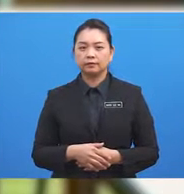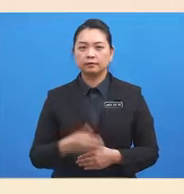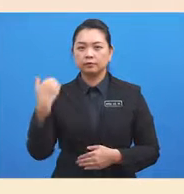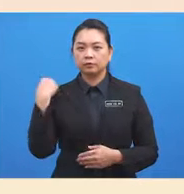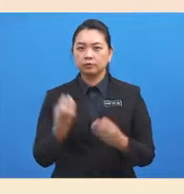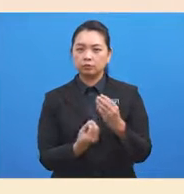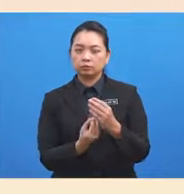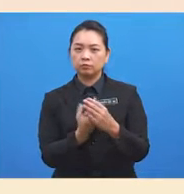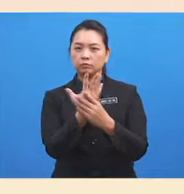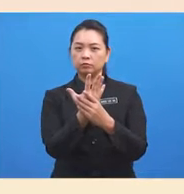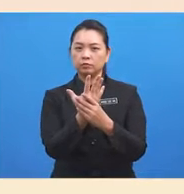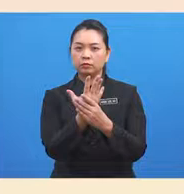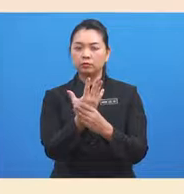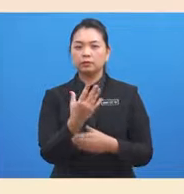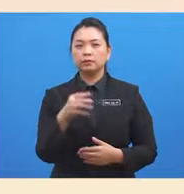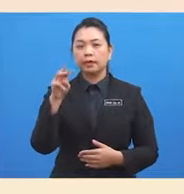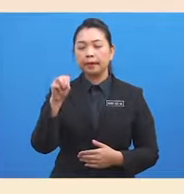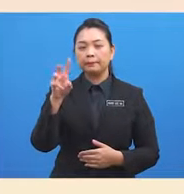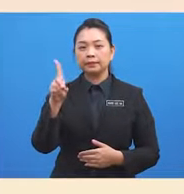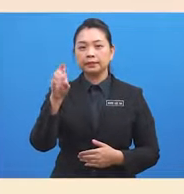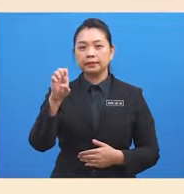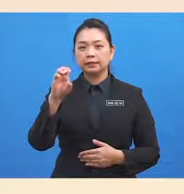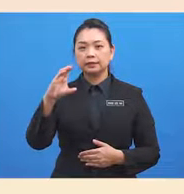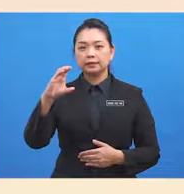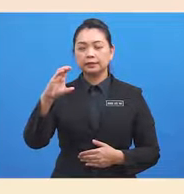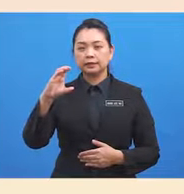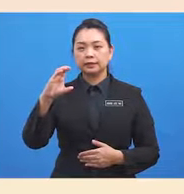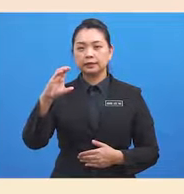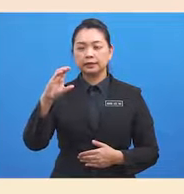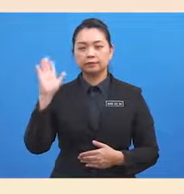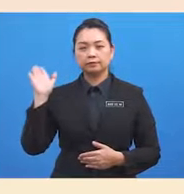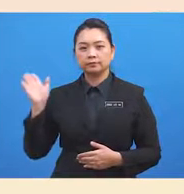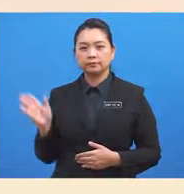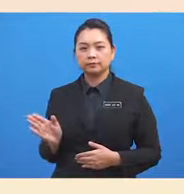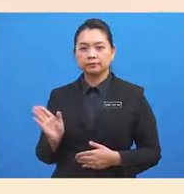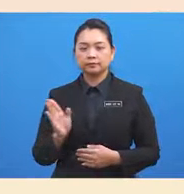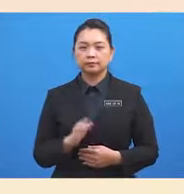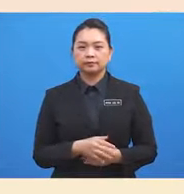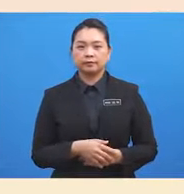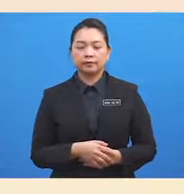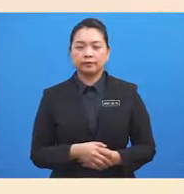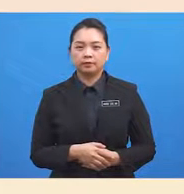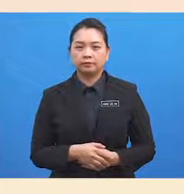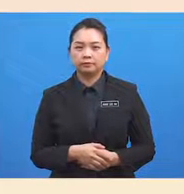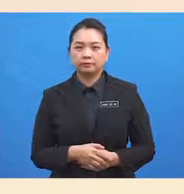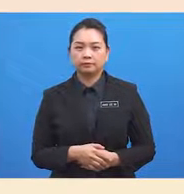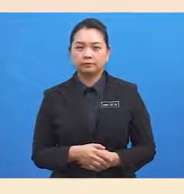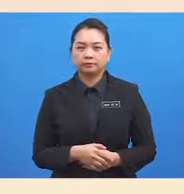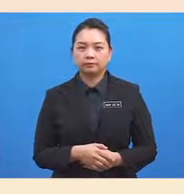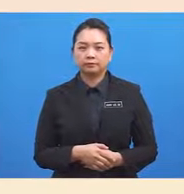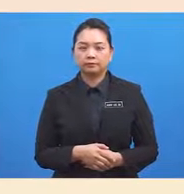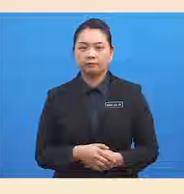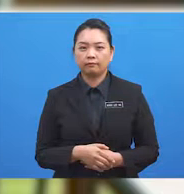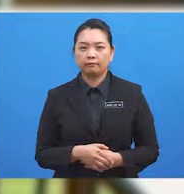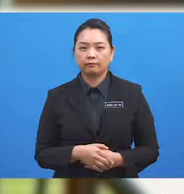menubuhkan Perbadanan Pembangunan Multimedia atau Multimedia Development Corporation,